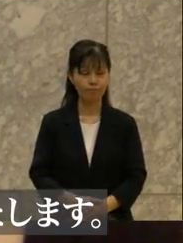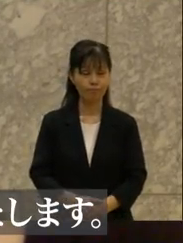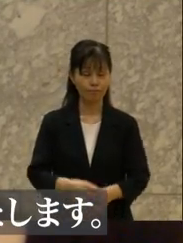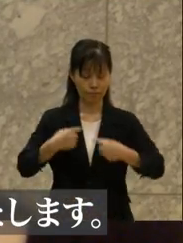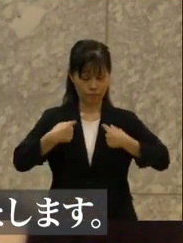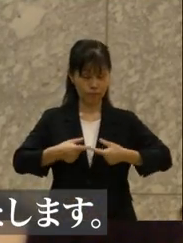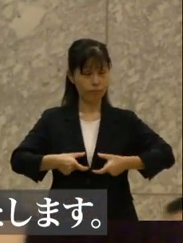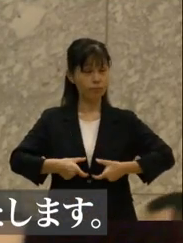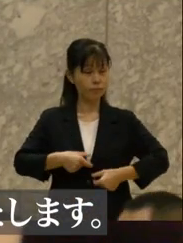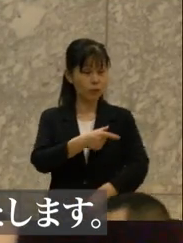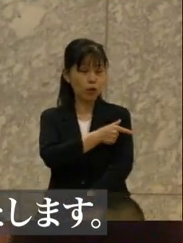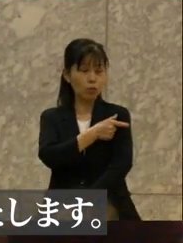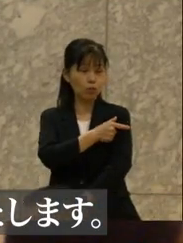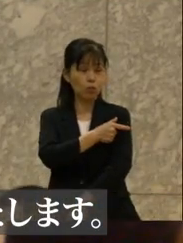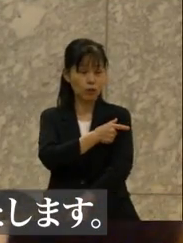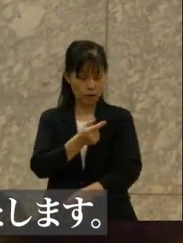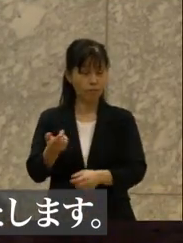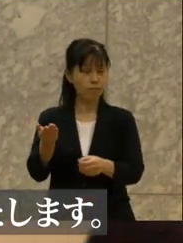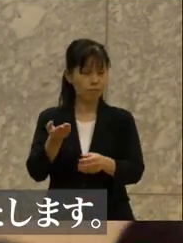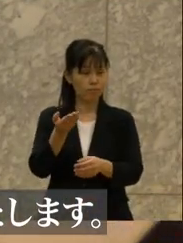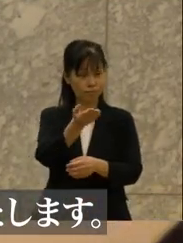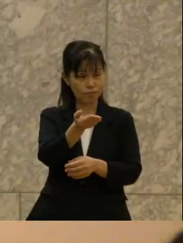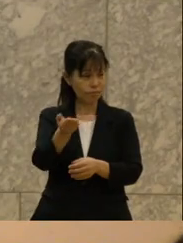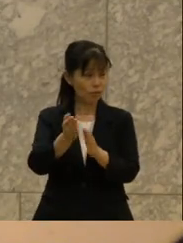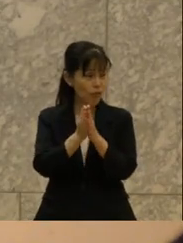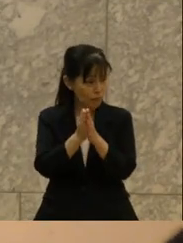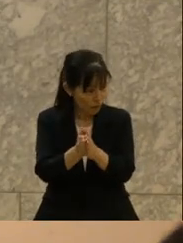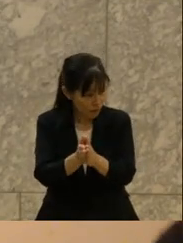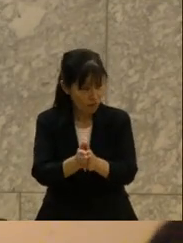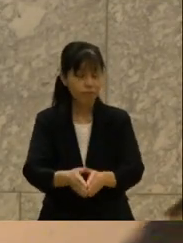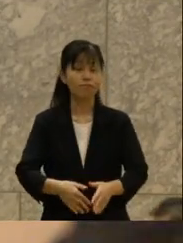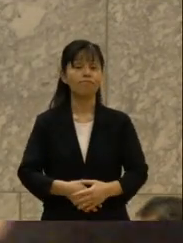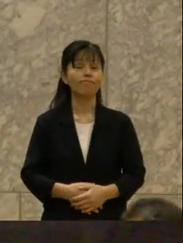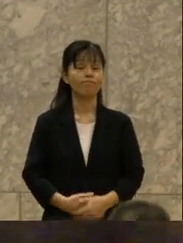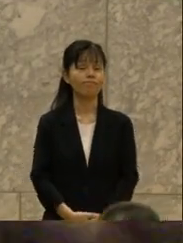によりますスタッフにお返しいただきますようお願いいたします